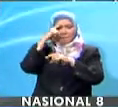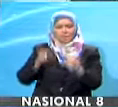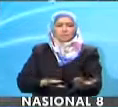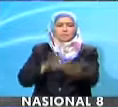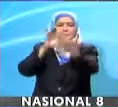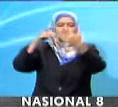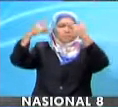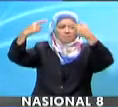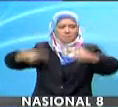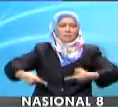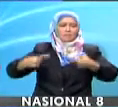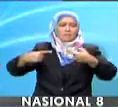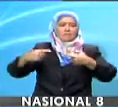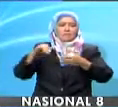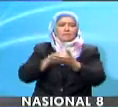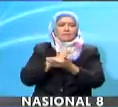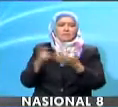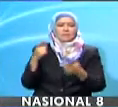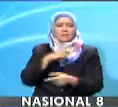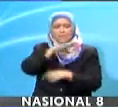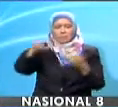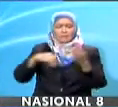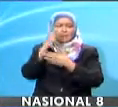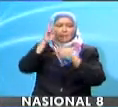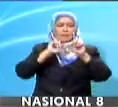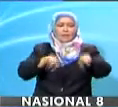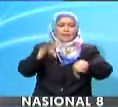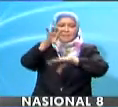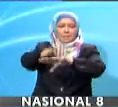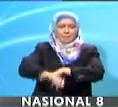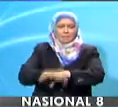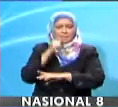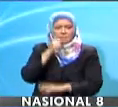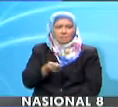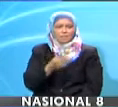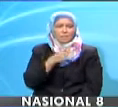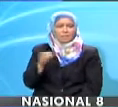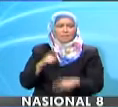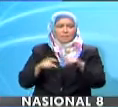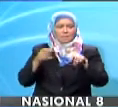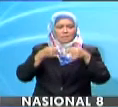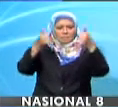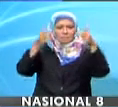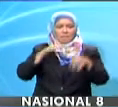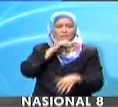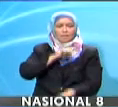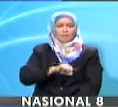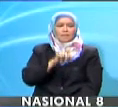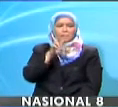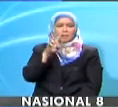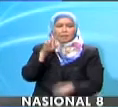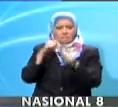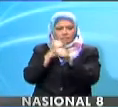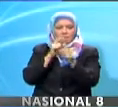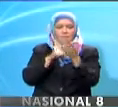nanti? Semuanya hanya akan terjawab pada malam esok. Pemilihan pemain tonggak Tok Gajah berusia 32 tahun itu adalah yang paling